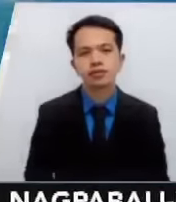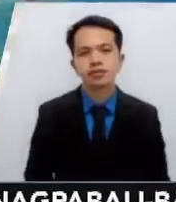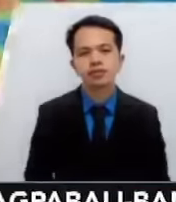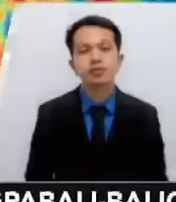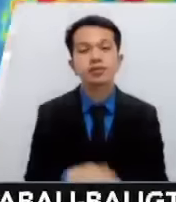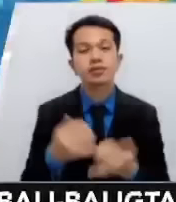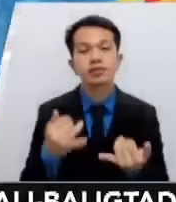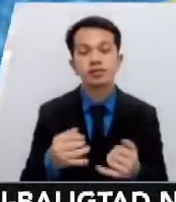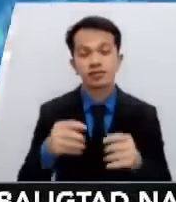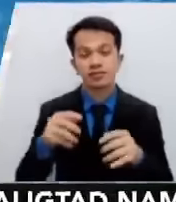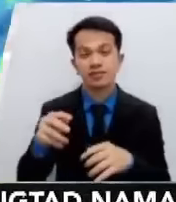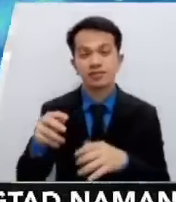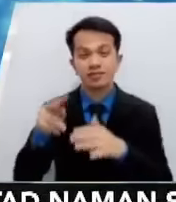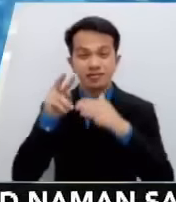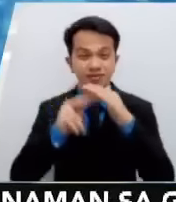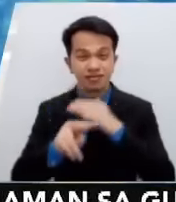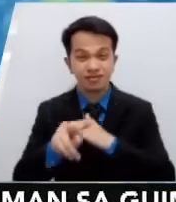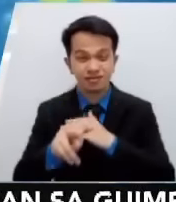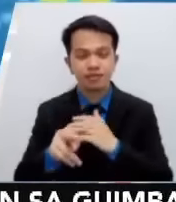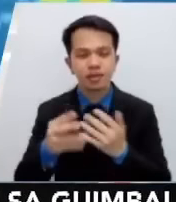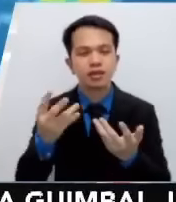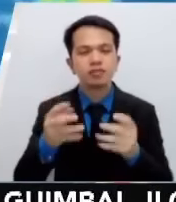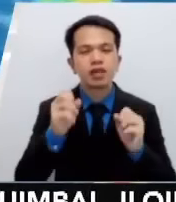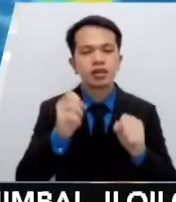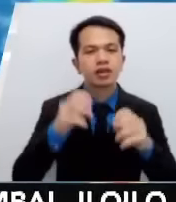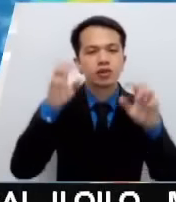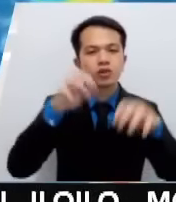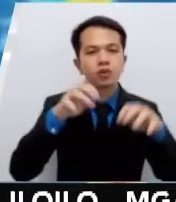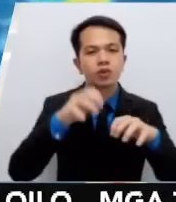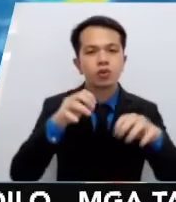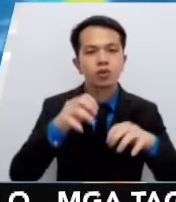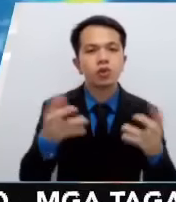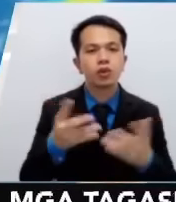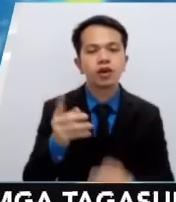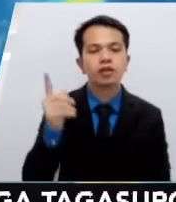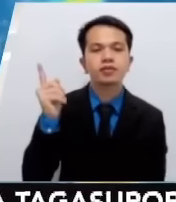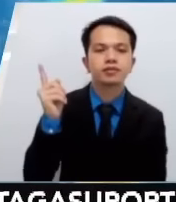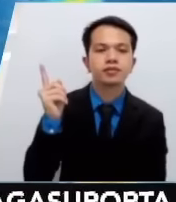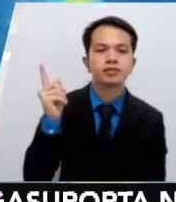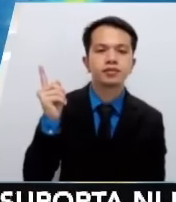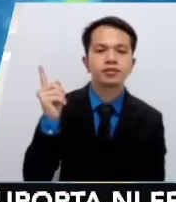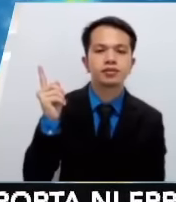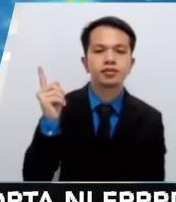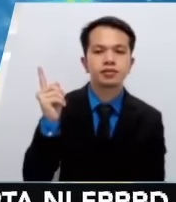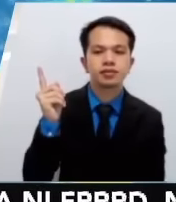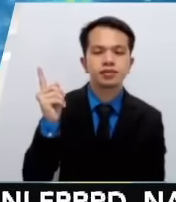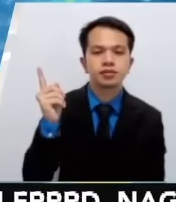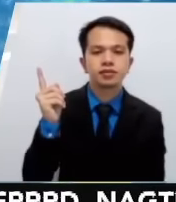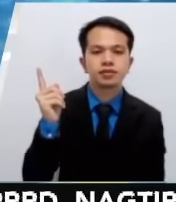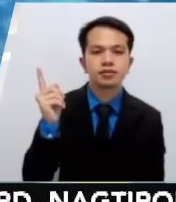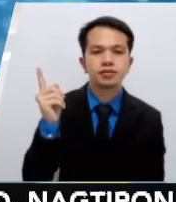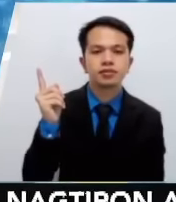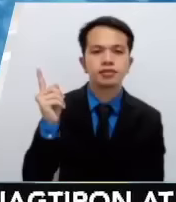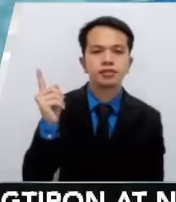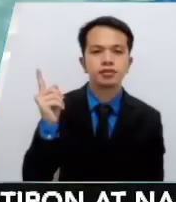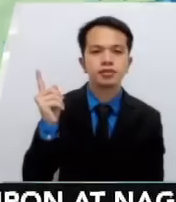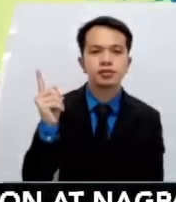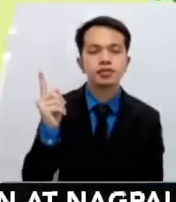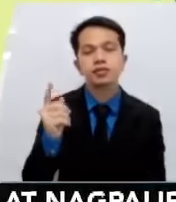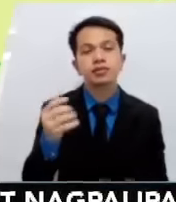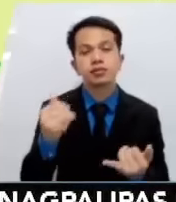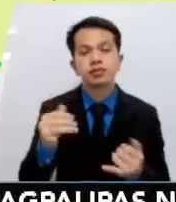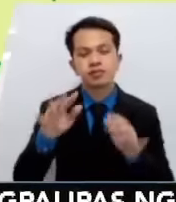PAGASA, asahan ng moderate to heavy rain sa Cagayan, Babuyan Islands, Apayao at Davao Oriental. Halos buong Mindanao